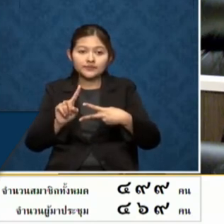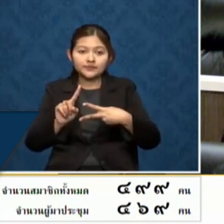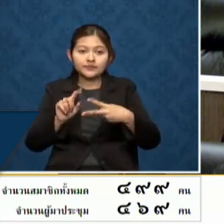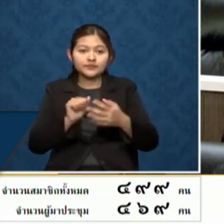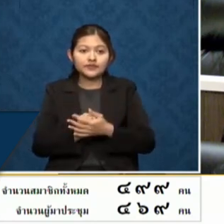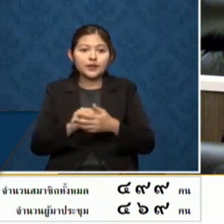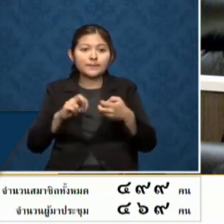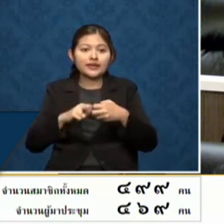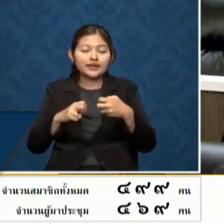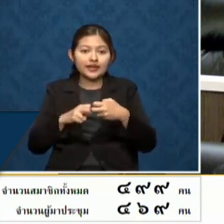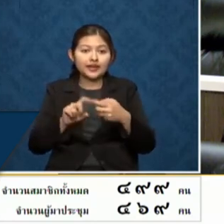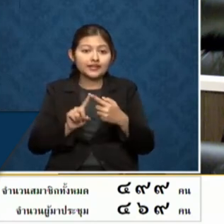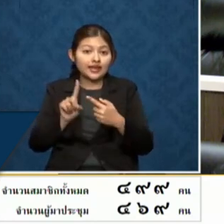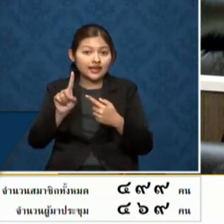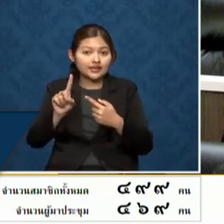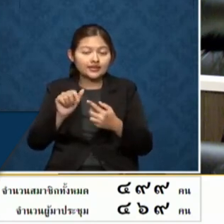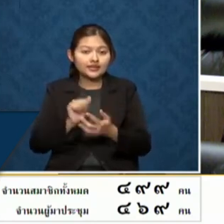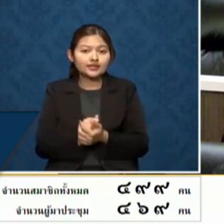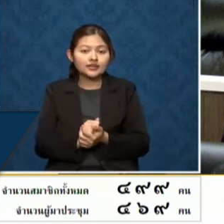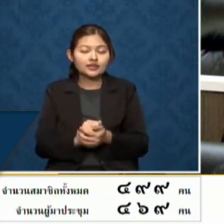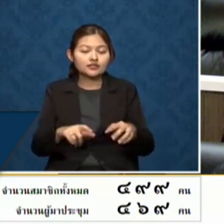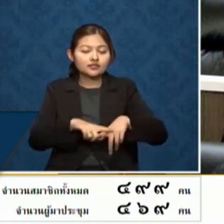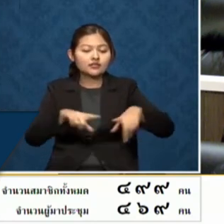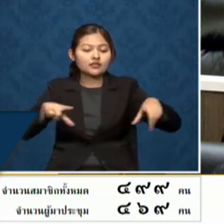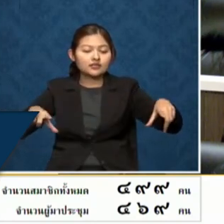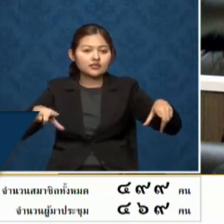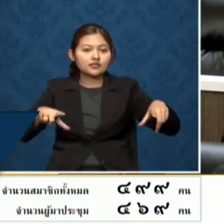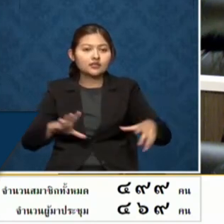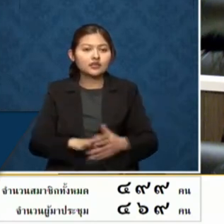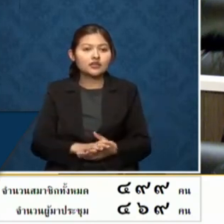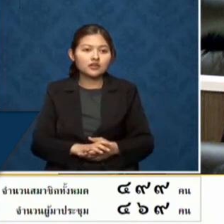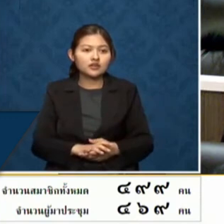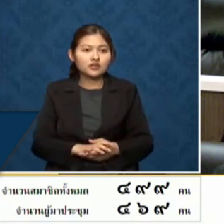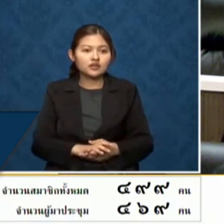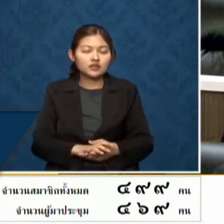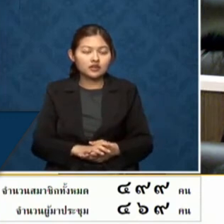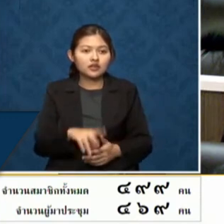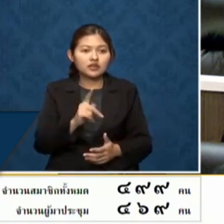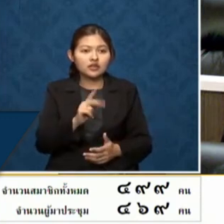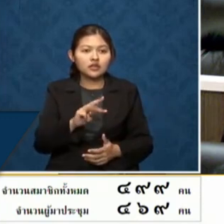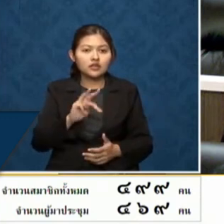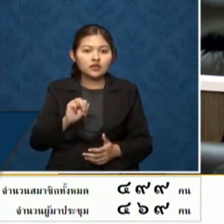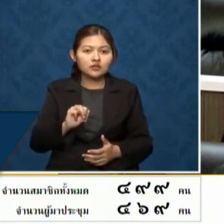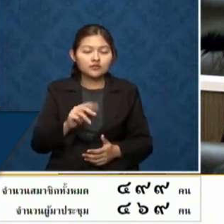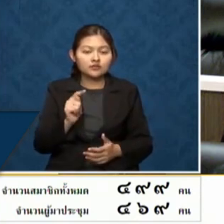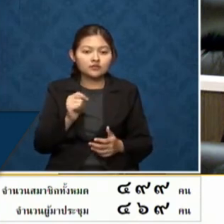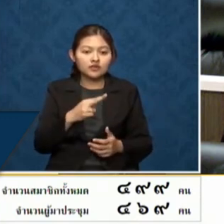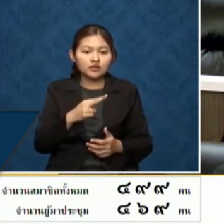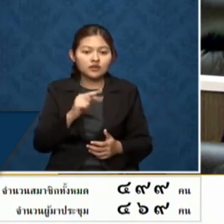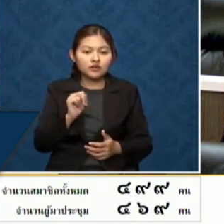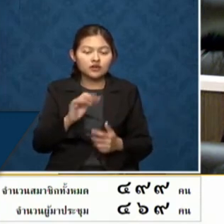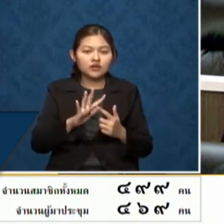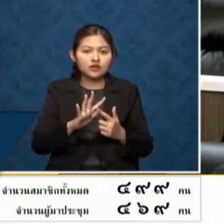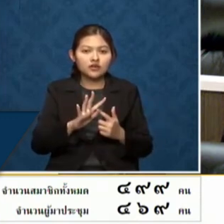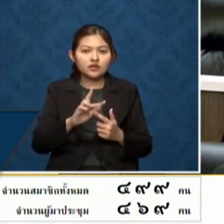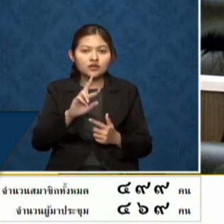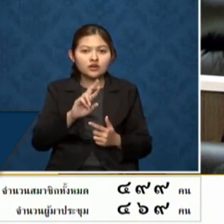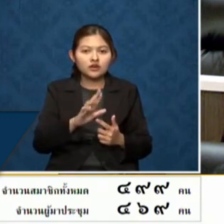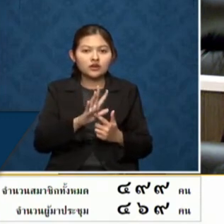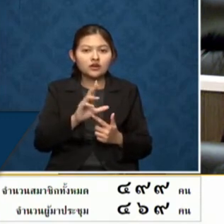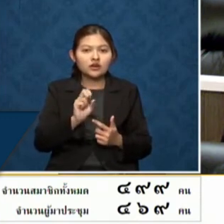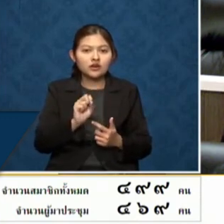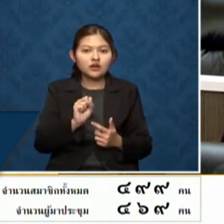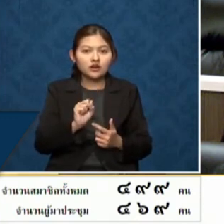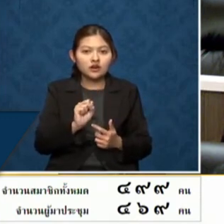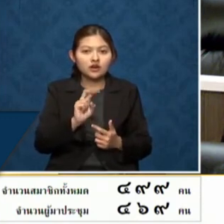ในกรณีแรกนะครับก็เป็นที่ของอ่าที่ราชภัฏพัสดุนะครับของกรมธนารักษ์นะครับในพื้นที่ในนครปฐมครับ